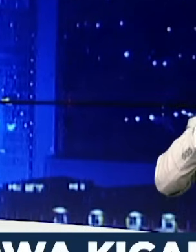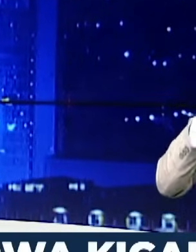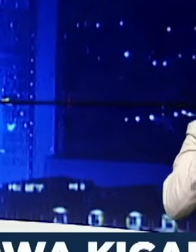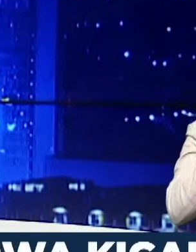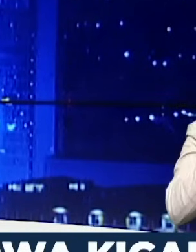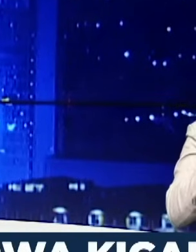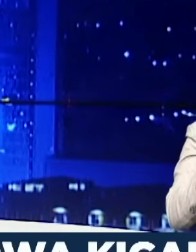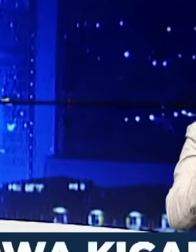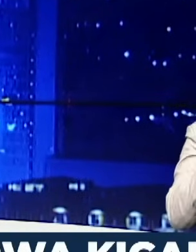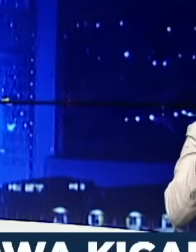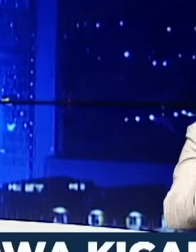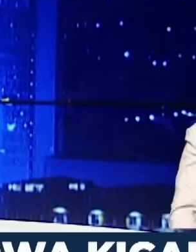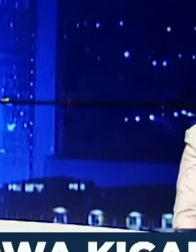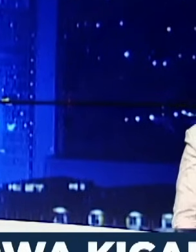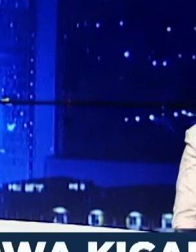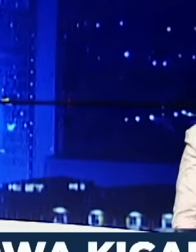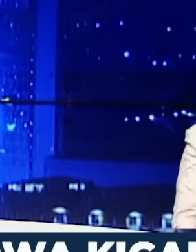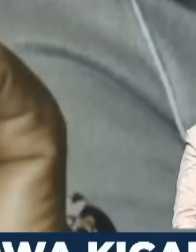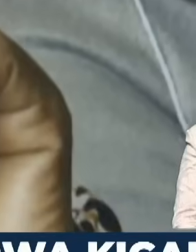Desire baratubwira ibindi.